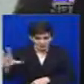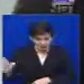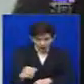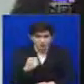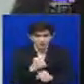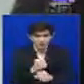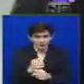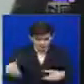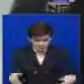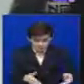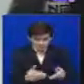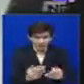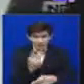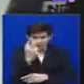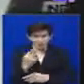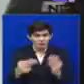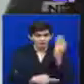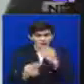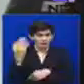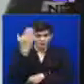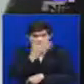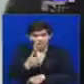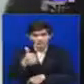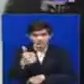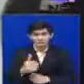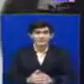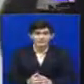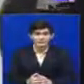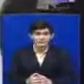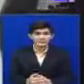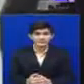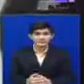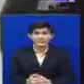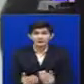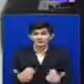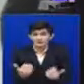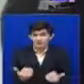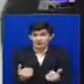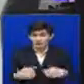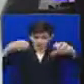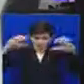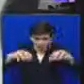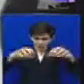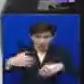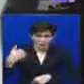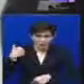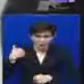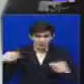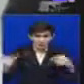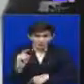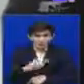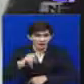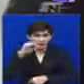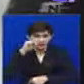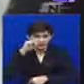เพื่อให้ภูมิทัศน์ของโรงแรมเขาดีขึ้นนะครับทีนี้พอฝนตกมาน้ำก็เลยลงมาขังต